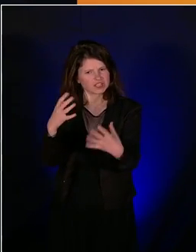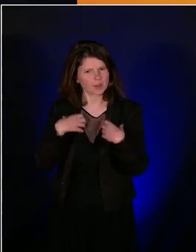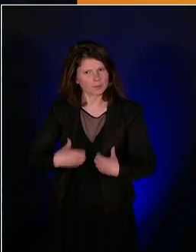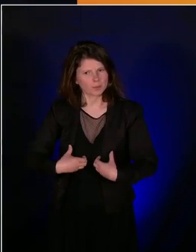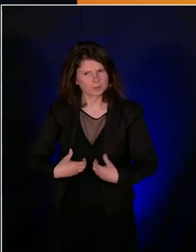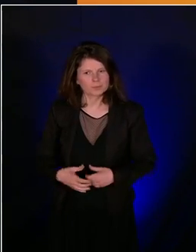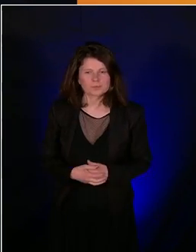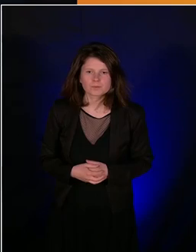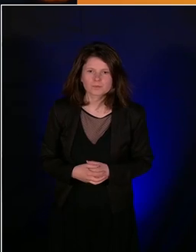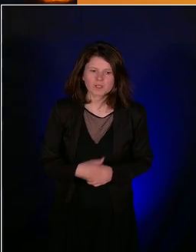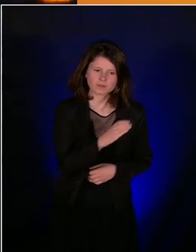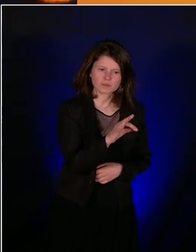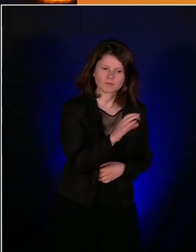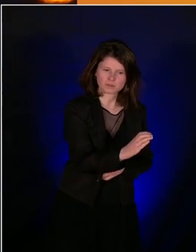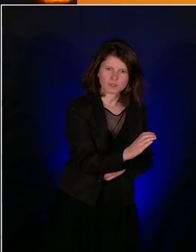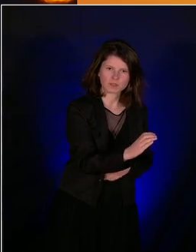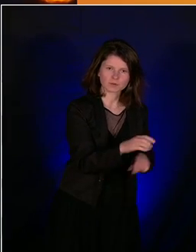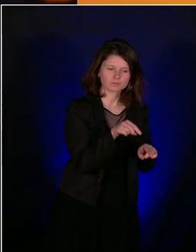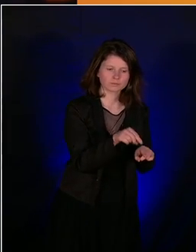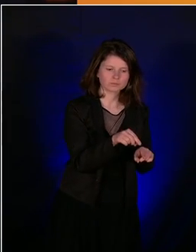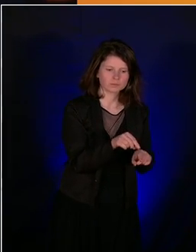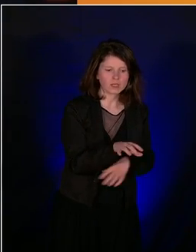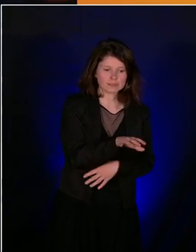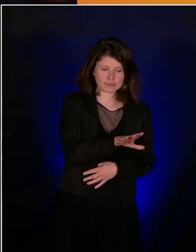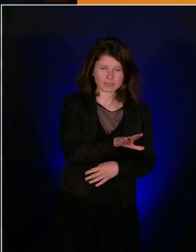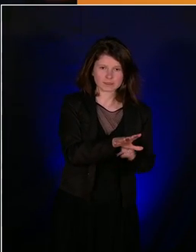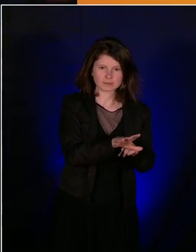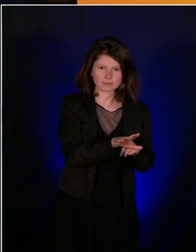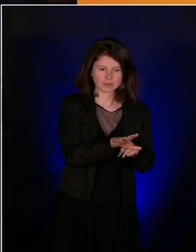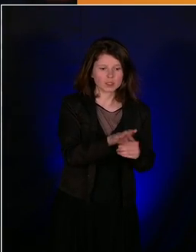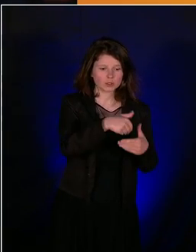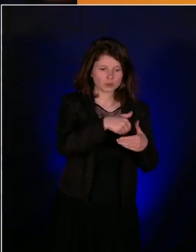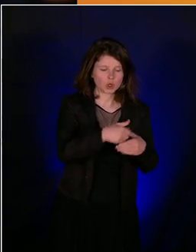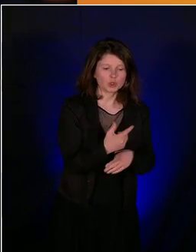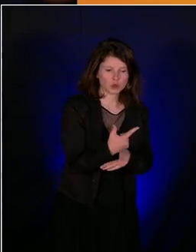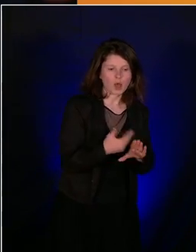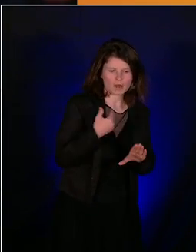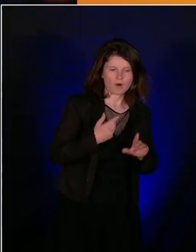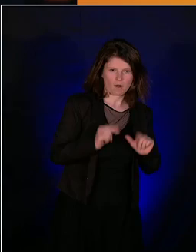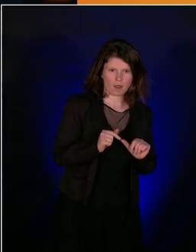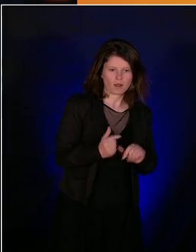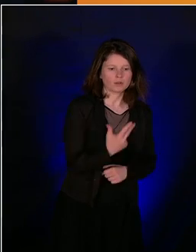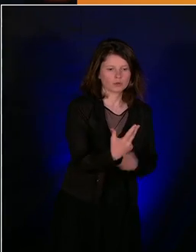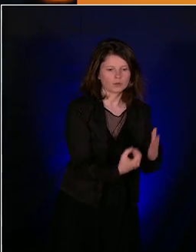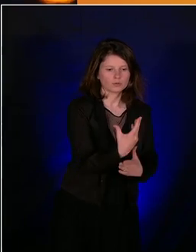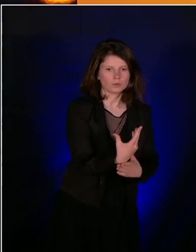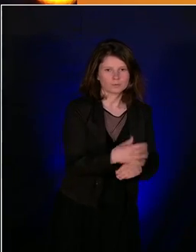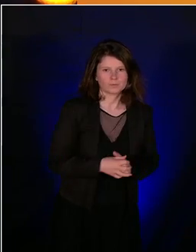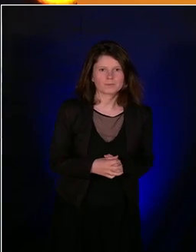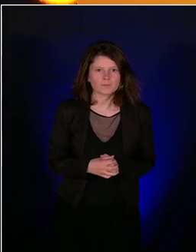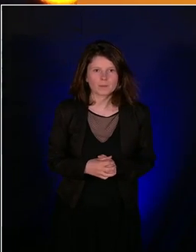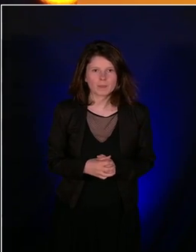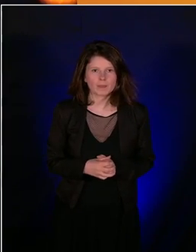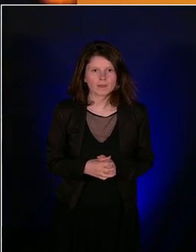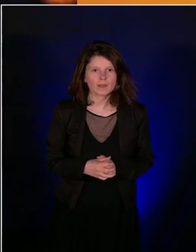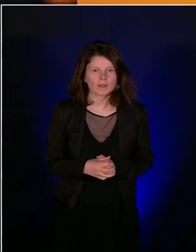la CFC sur 5 deux sortants et trois nouveaux total du renouvellement sur